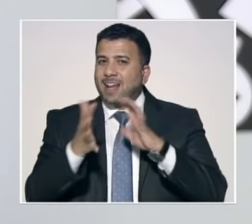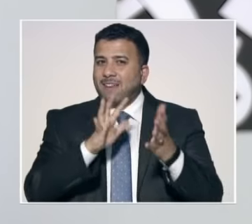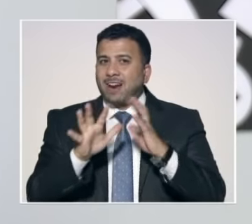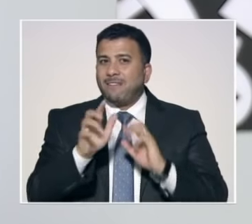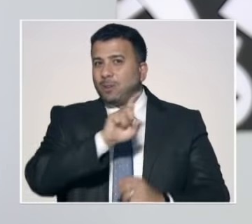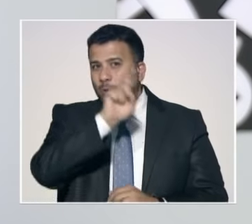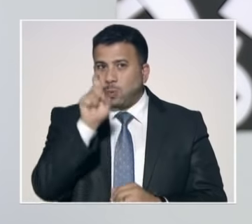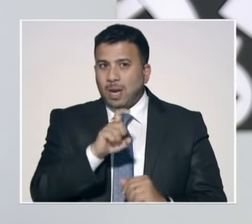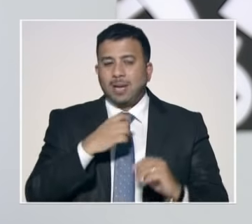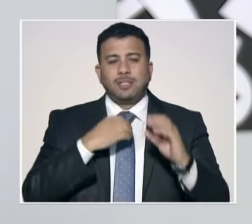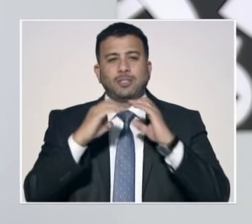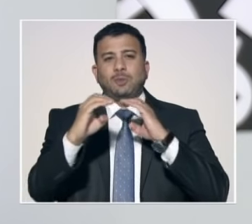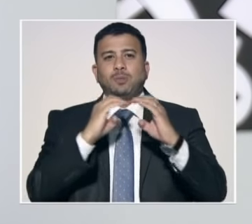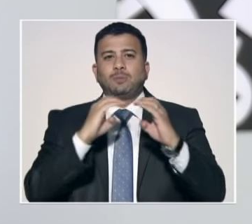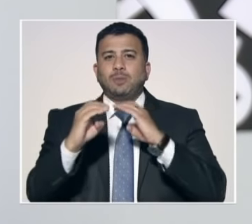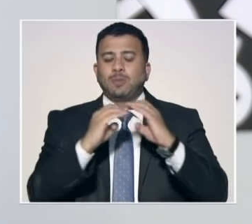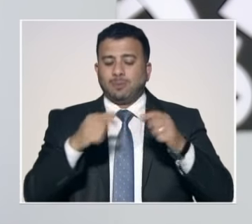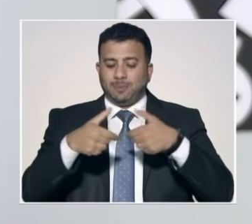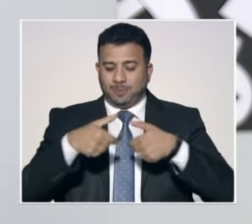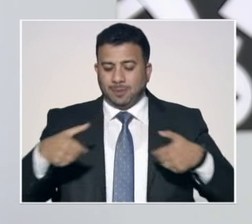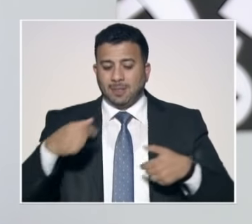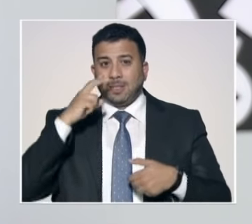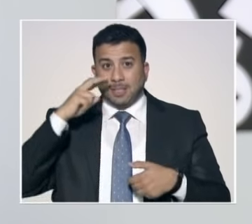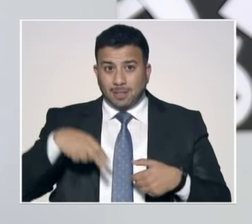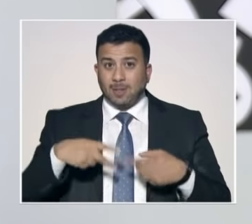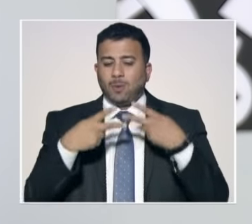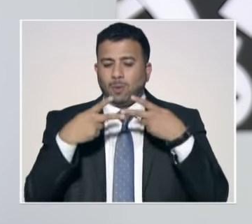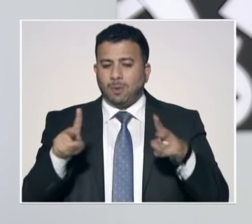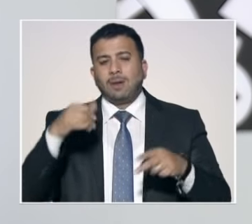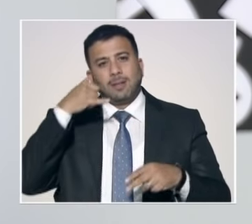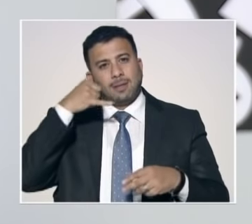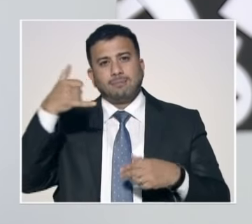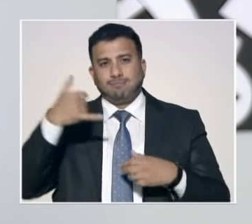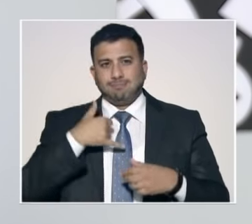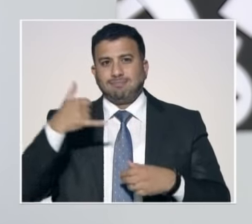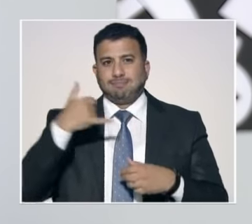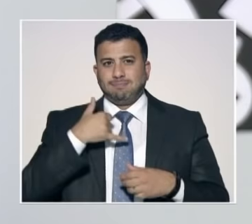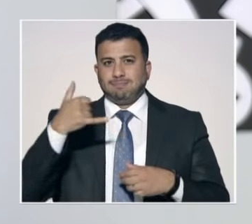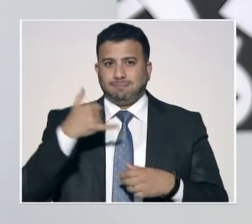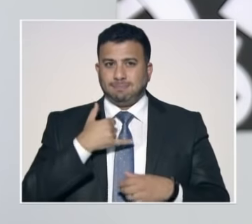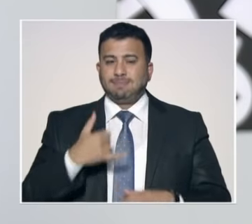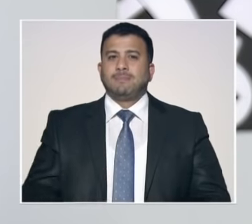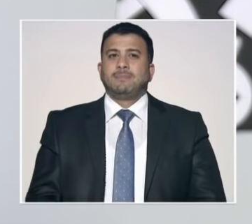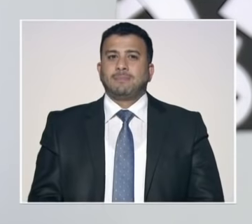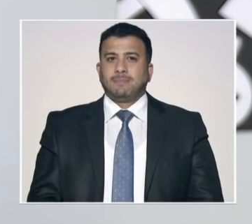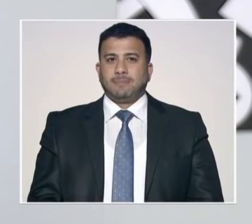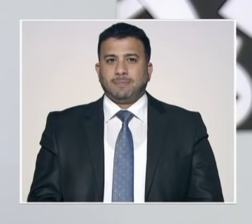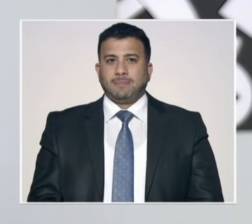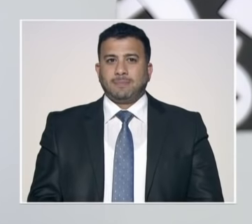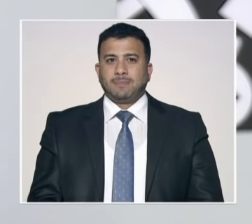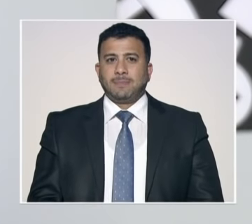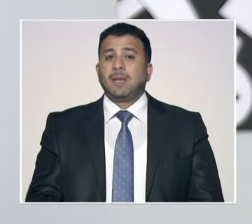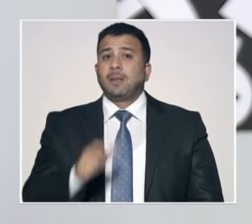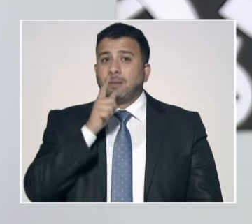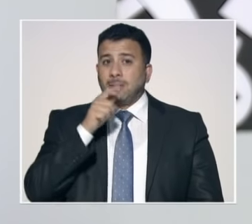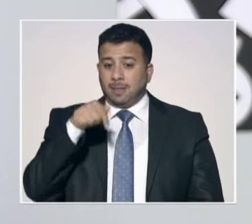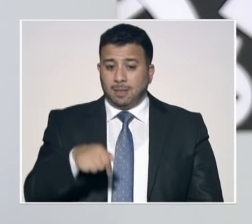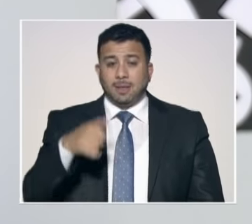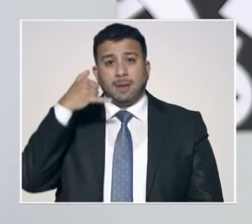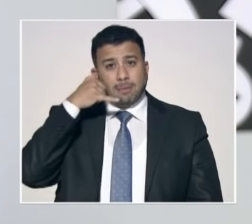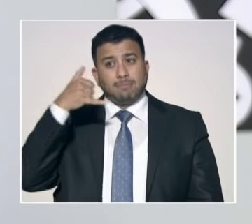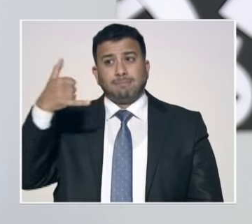برنامجكم، والذي نجيب فيه على أسئلتكم واستفساراتكم على هواتف وعناوين البرنامج. حتى تصل